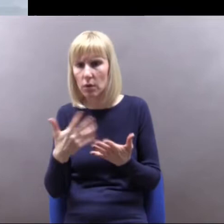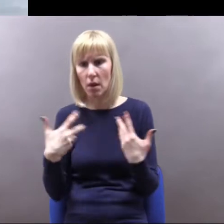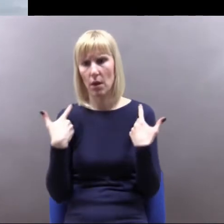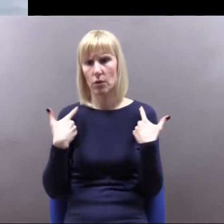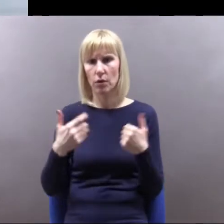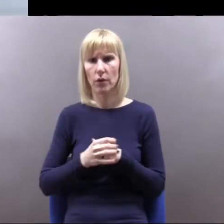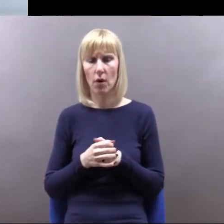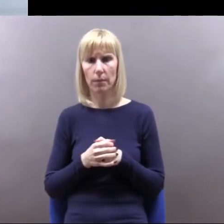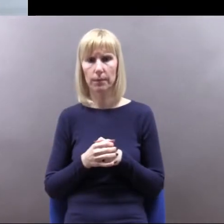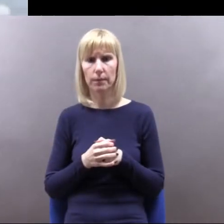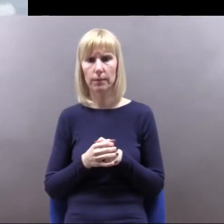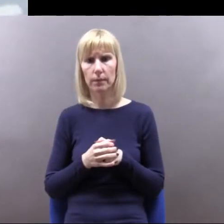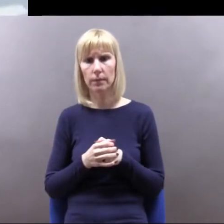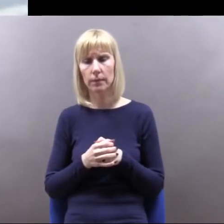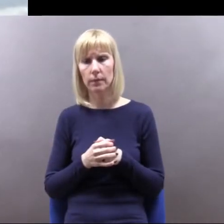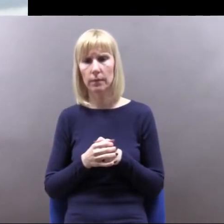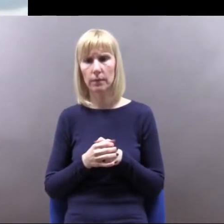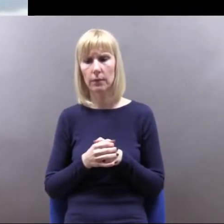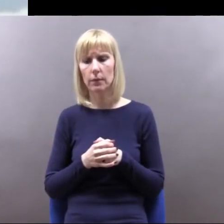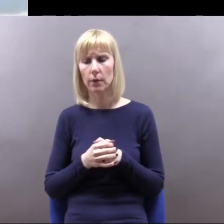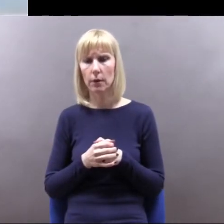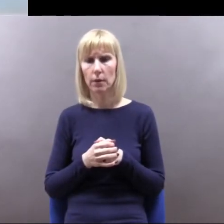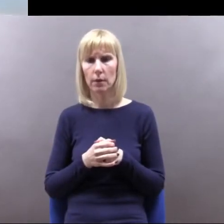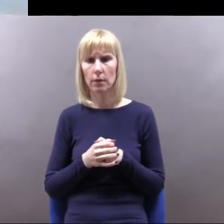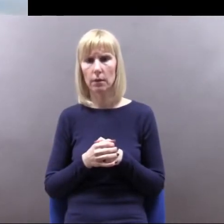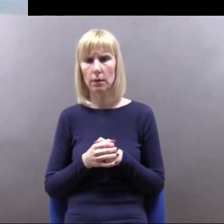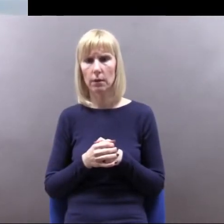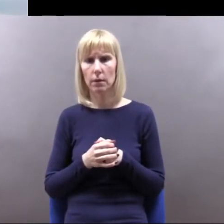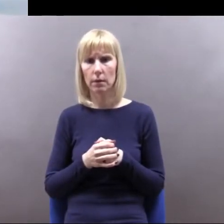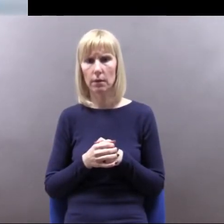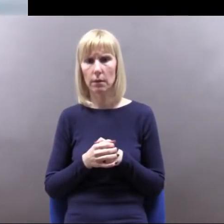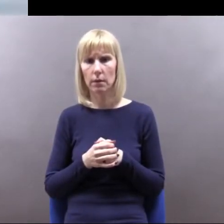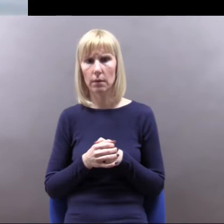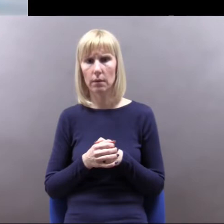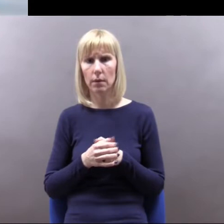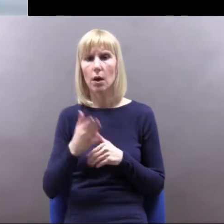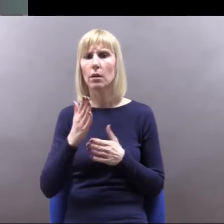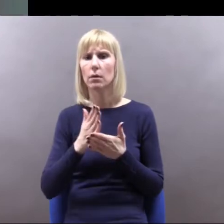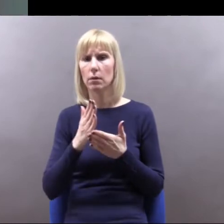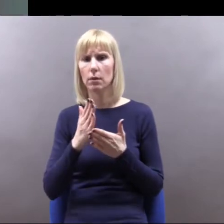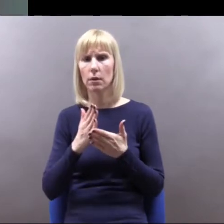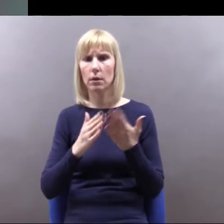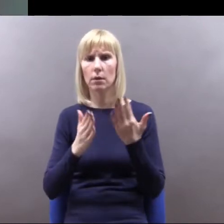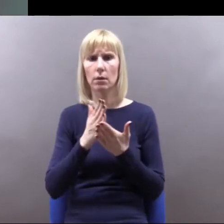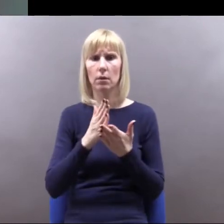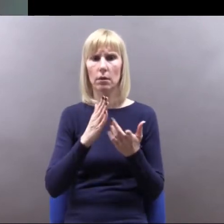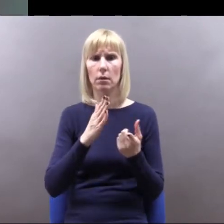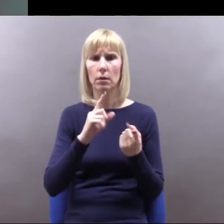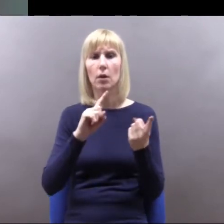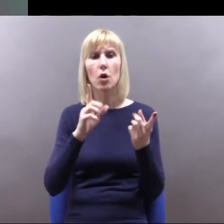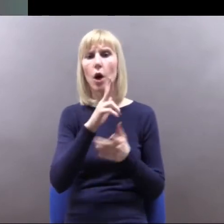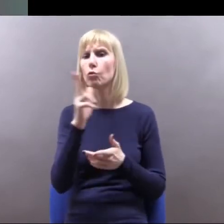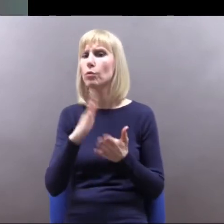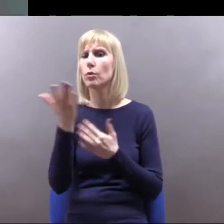to jestem do dyspozycji przez całe nasze spotkanie. Dziękuję. Dziękuję. Ja widziałem komentarz